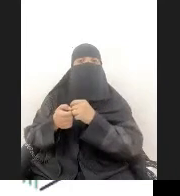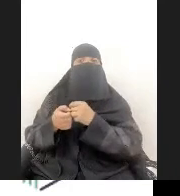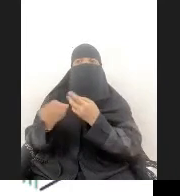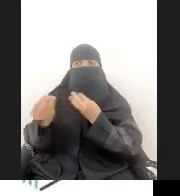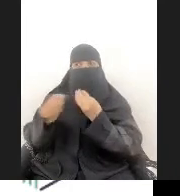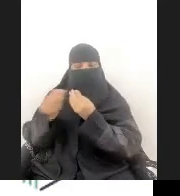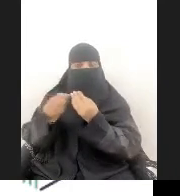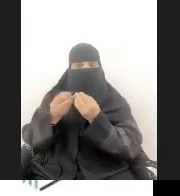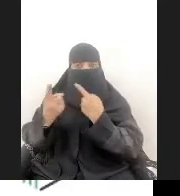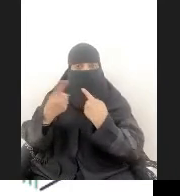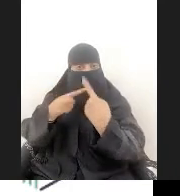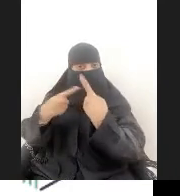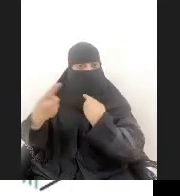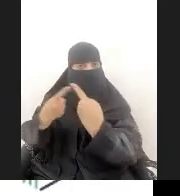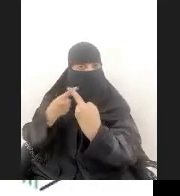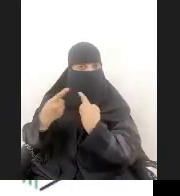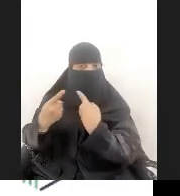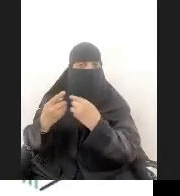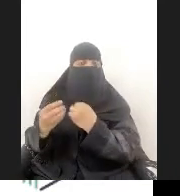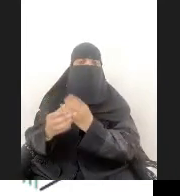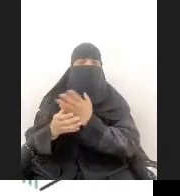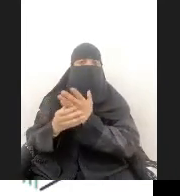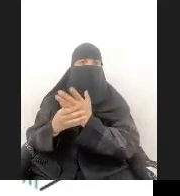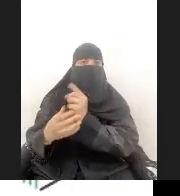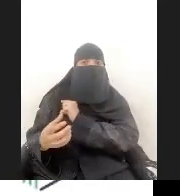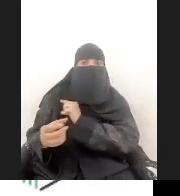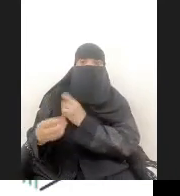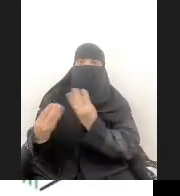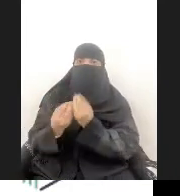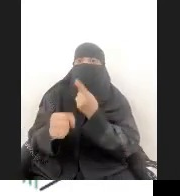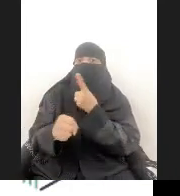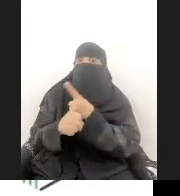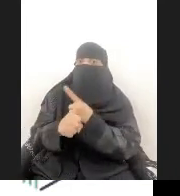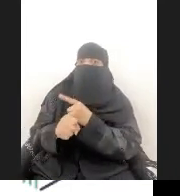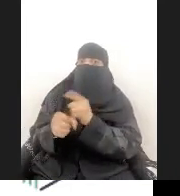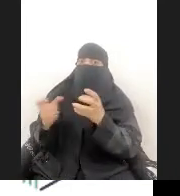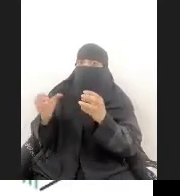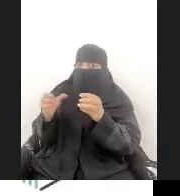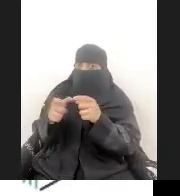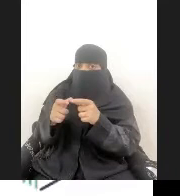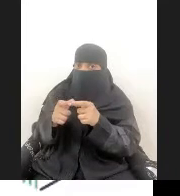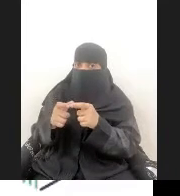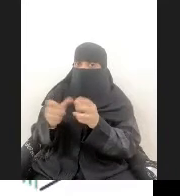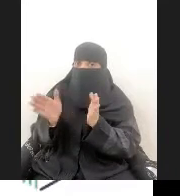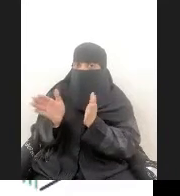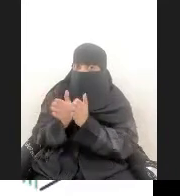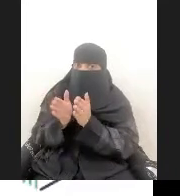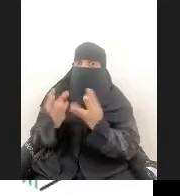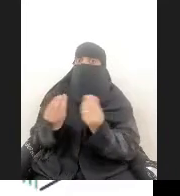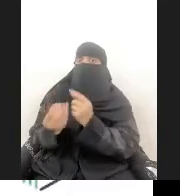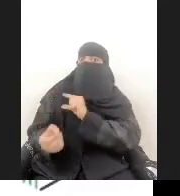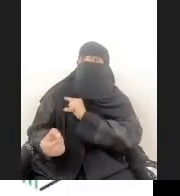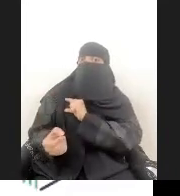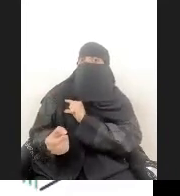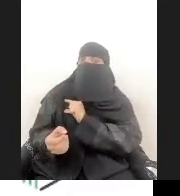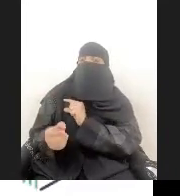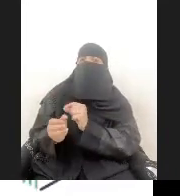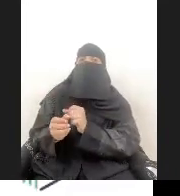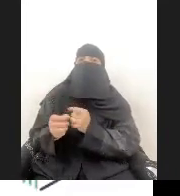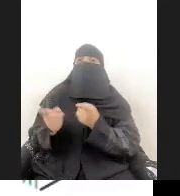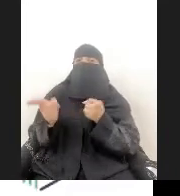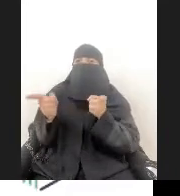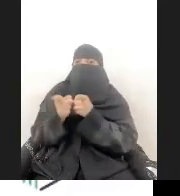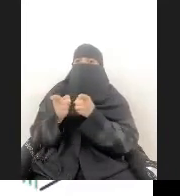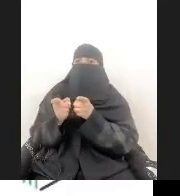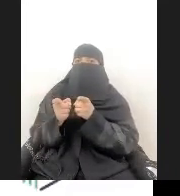أمام الطلاب، ربما يكون هناك مجموعات صغيرة وقصيرة في الزمن داخل الفصل الدراسي، ربما أن